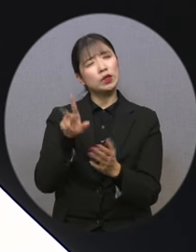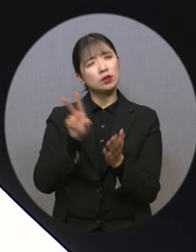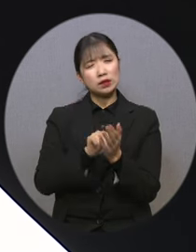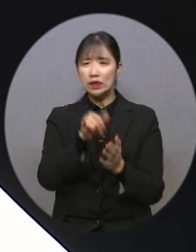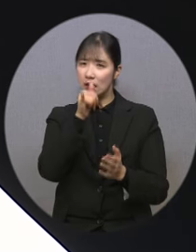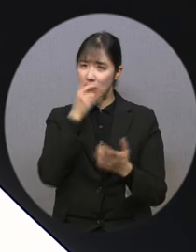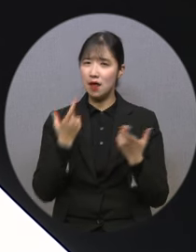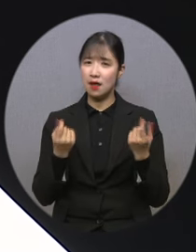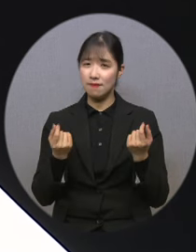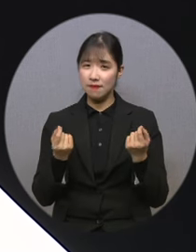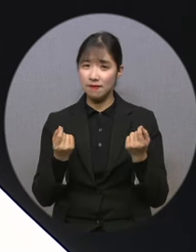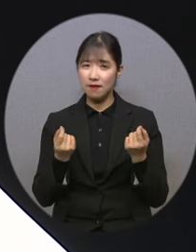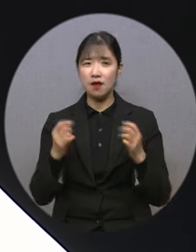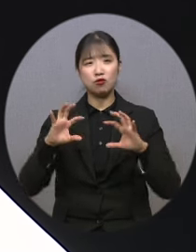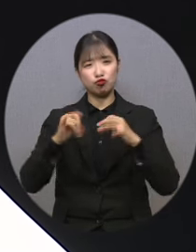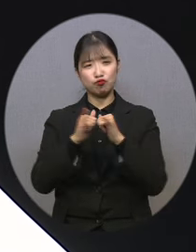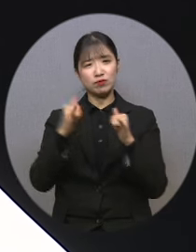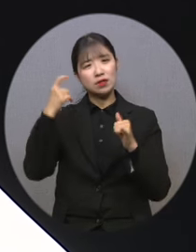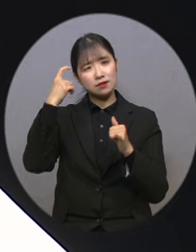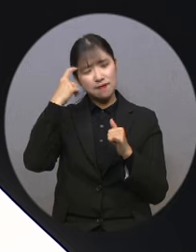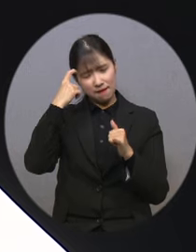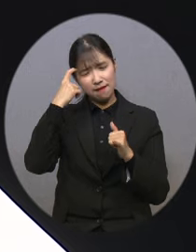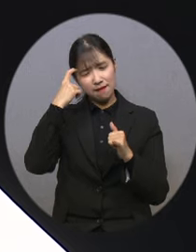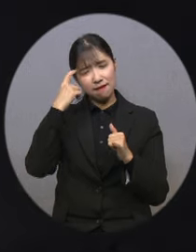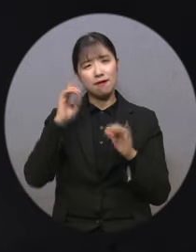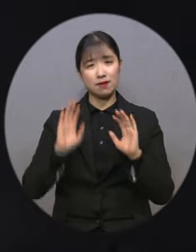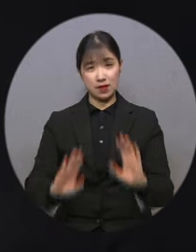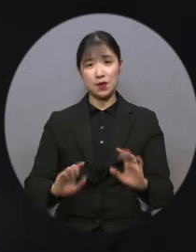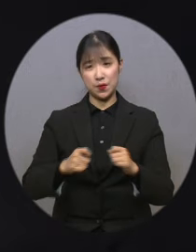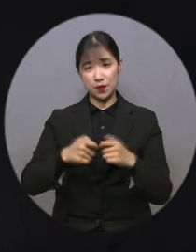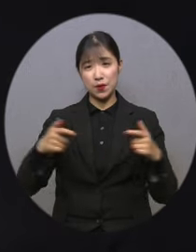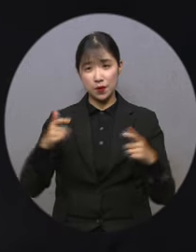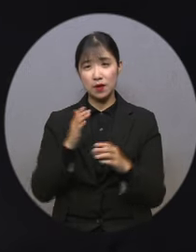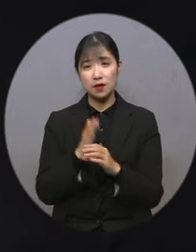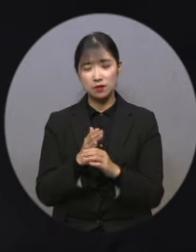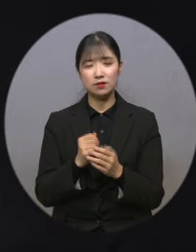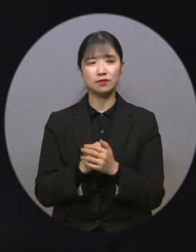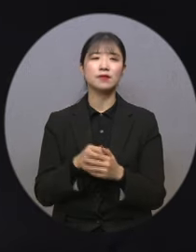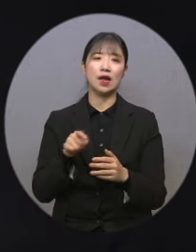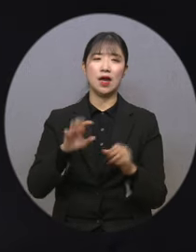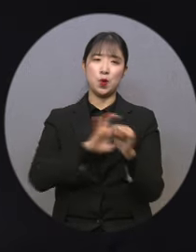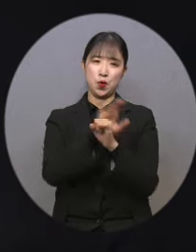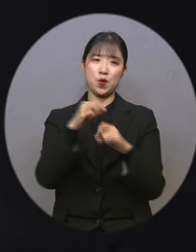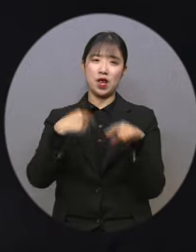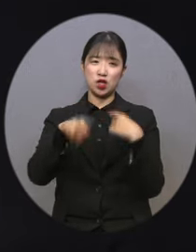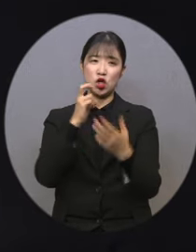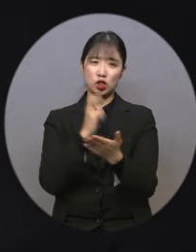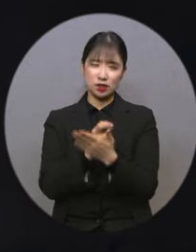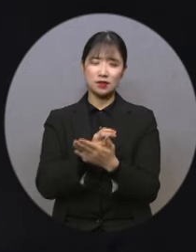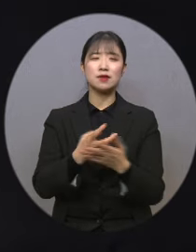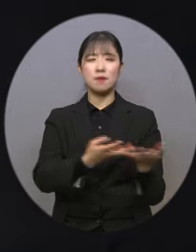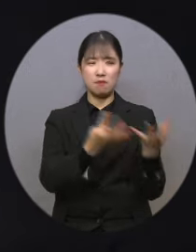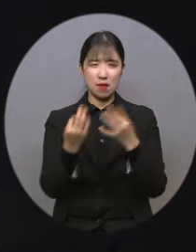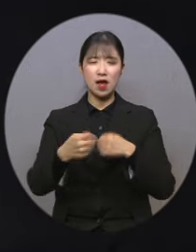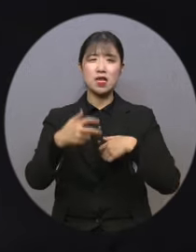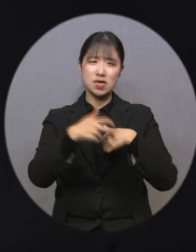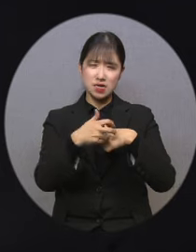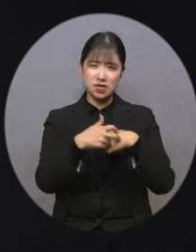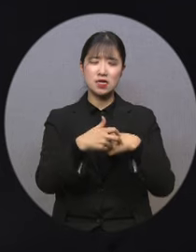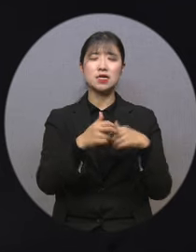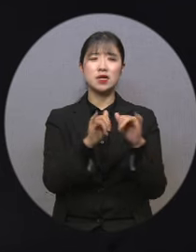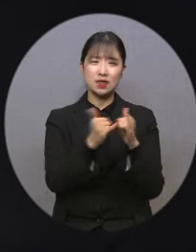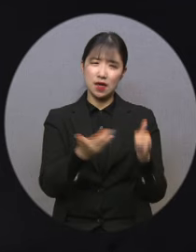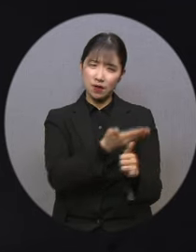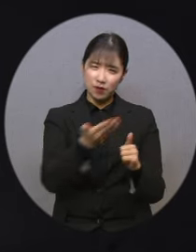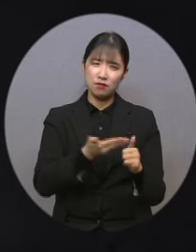같다 이런 국민의 여론이 우세 엉 매니저나 정책은 을 에 많은 의료진들이 의심하고